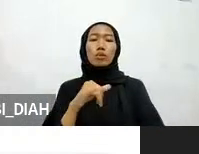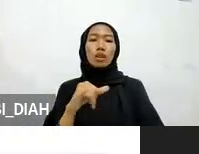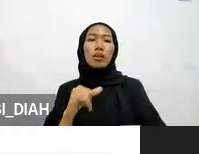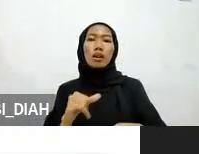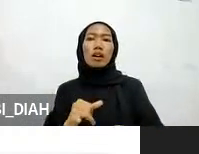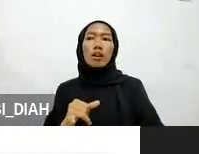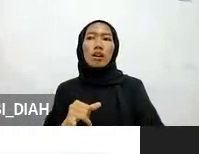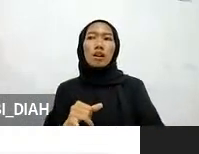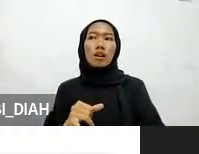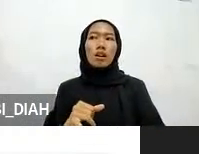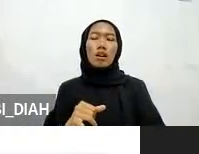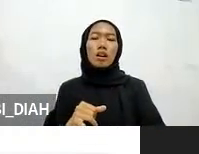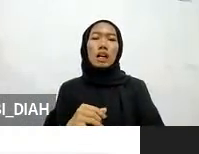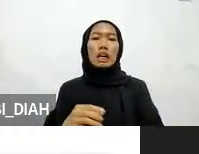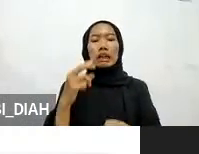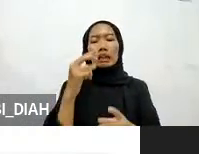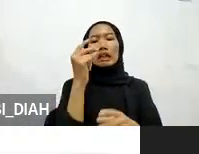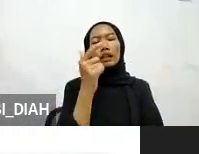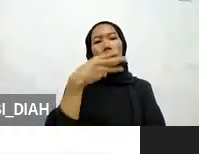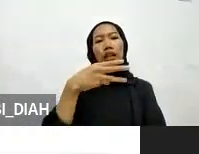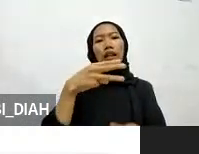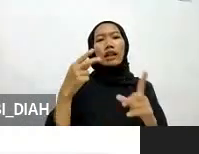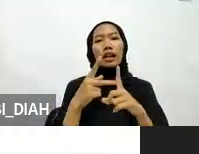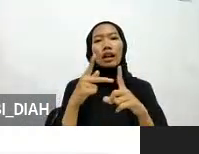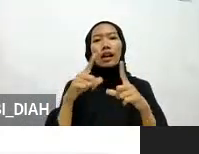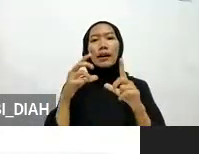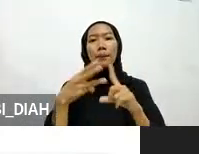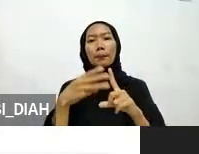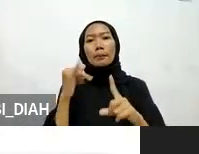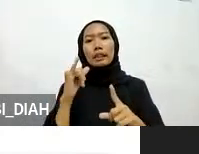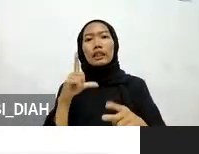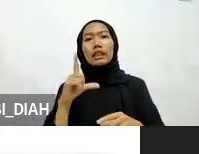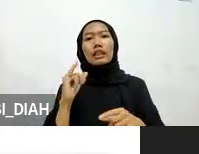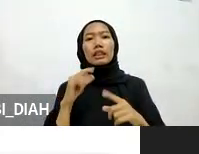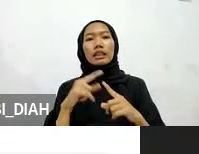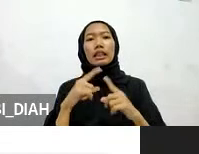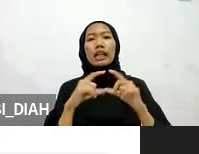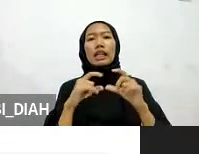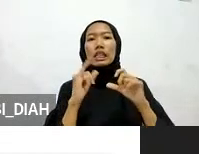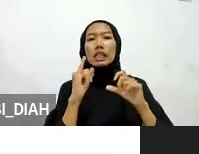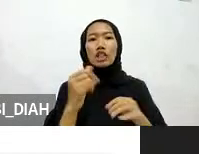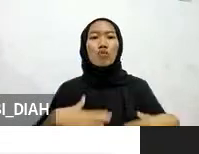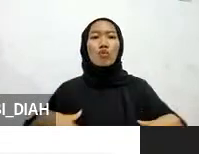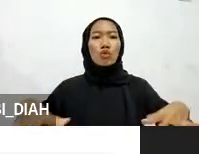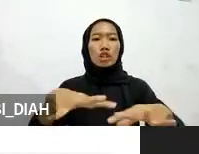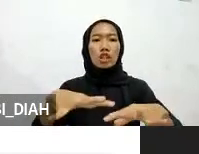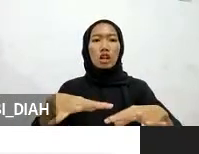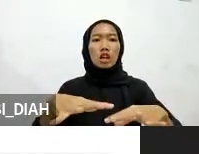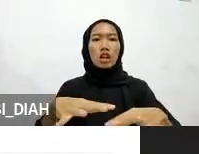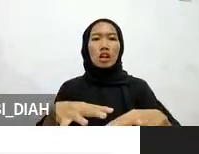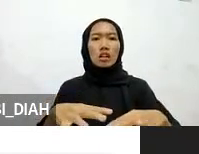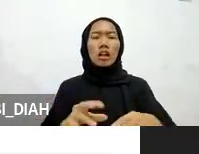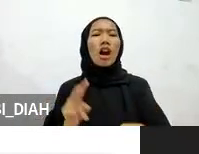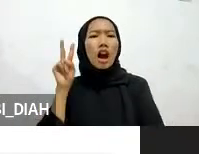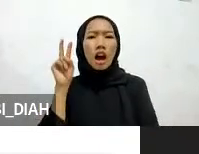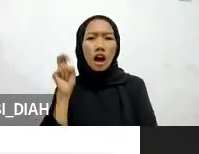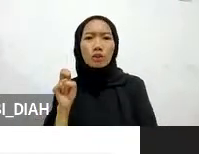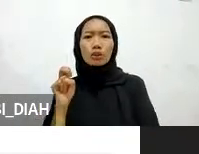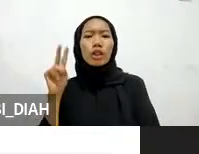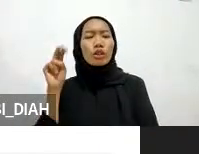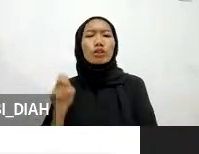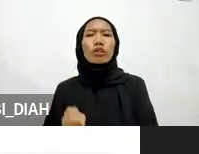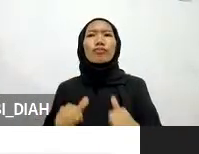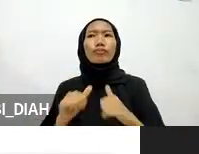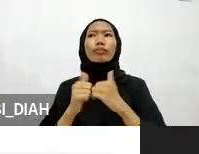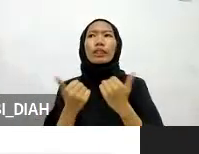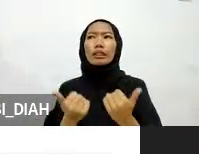penyandang nafsa misalnya, dan kondisi-kondisi lainnya yang seharusnya ada earmark menurut kami untuk penyandang